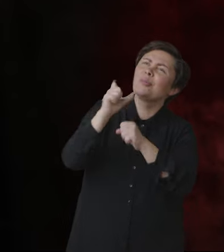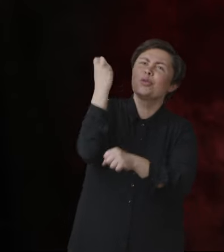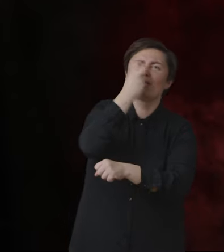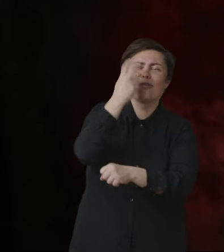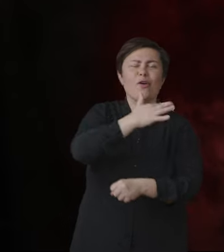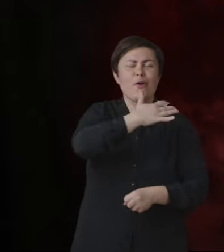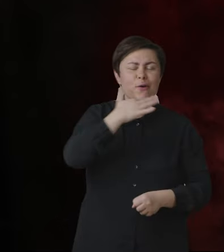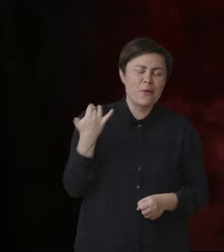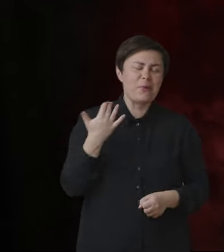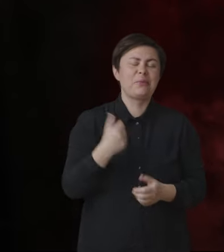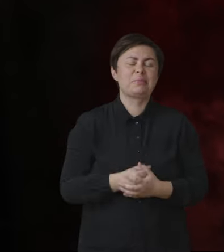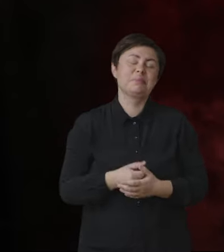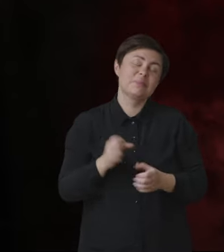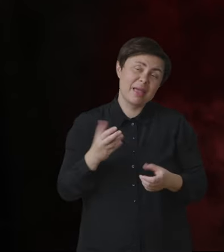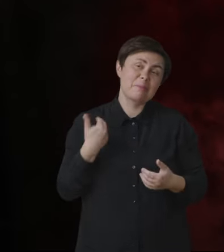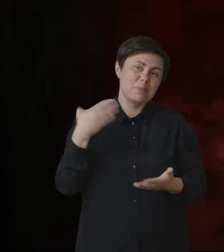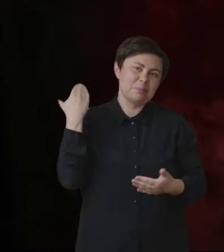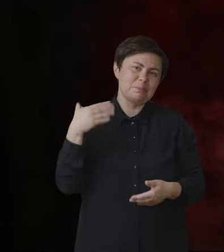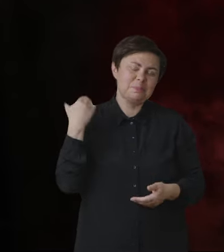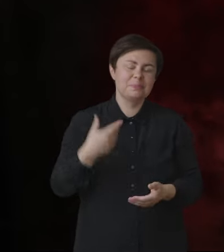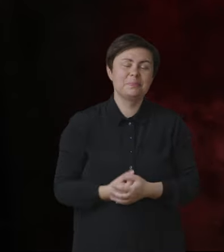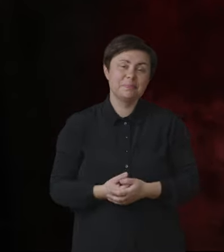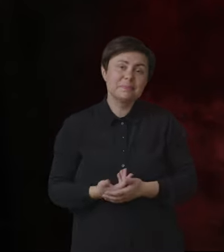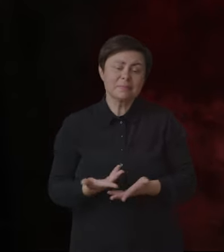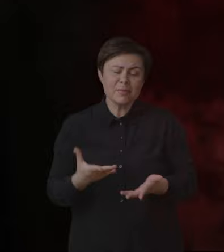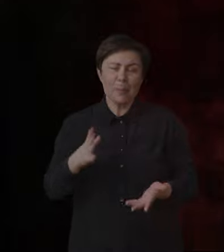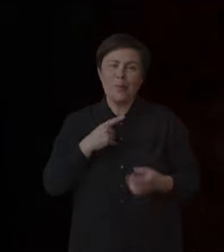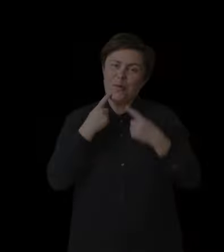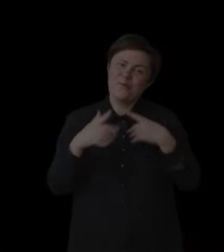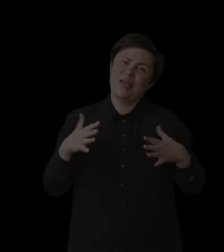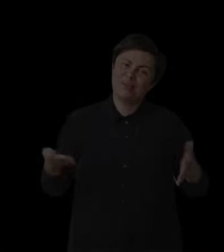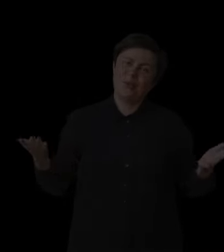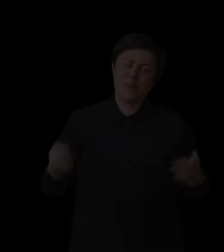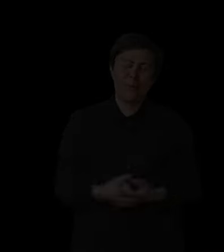kolorowego. No tak było. No było wesoło.